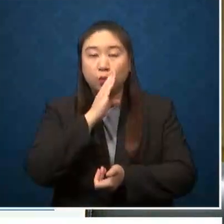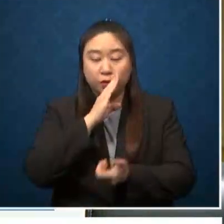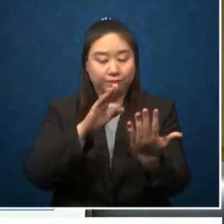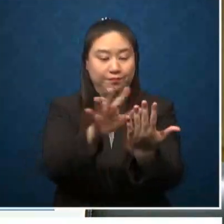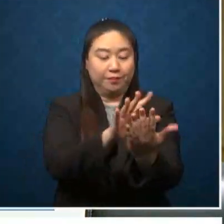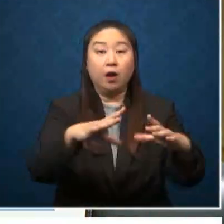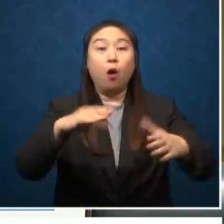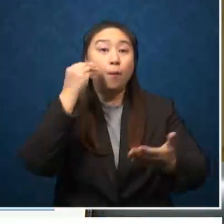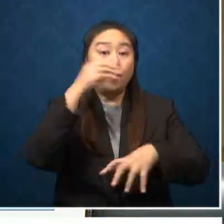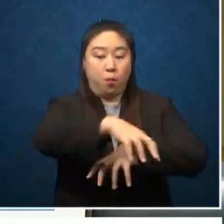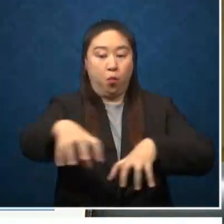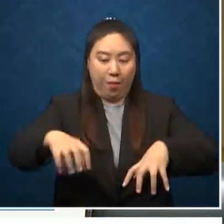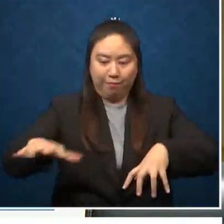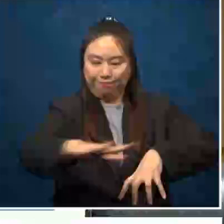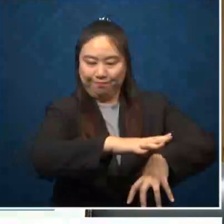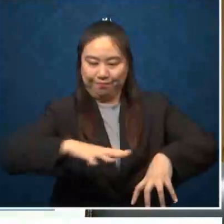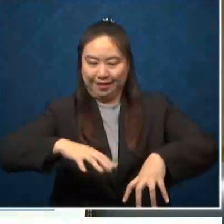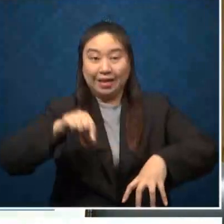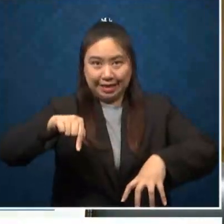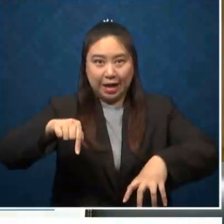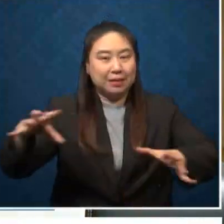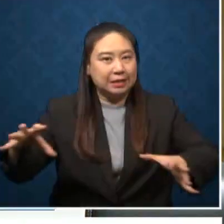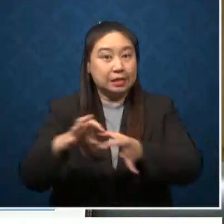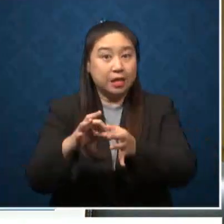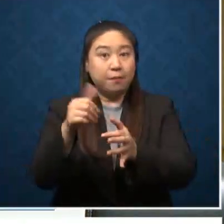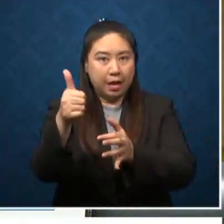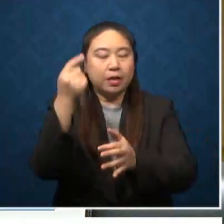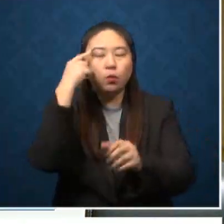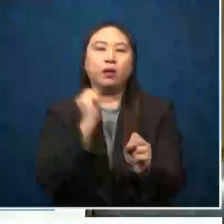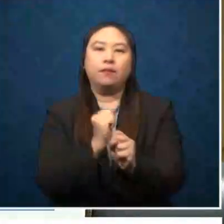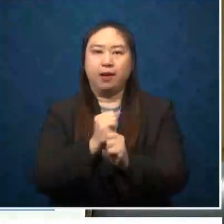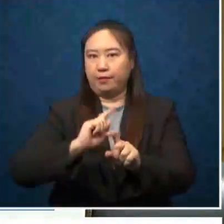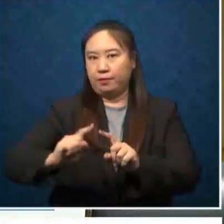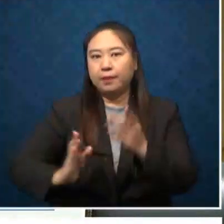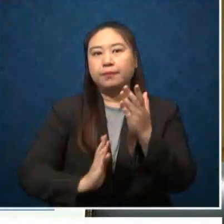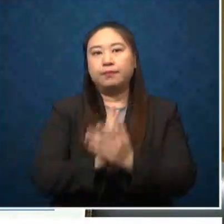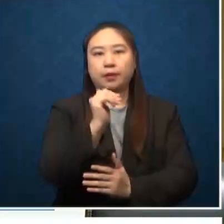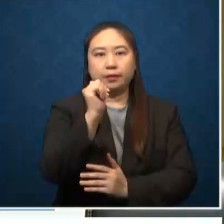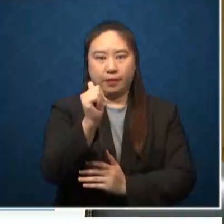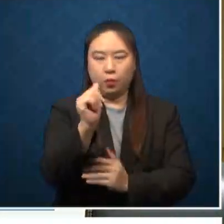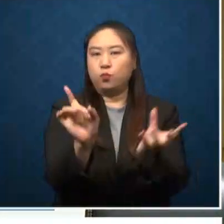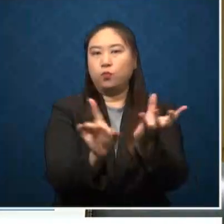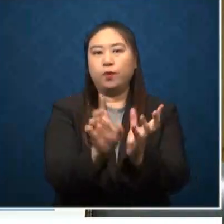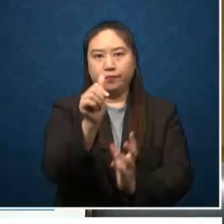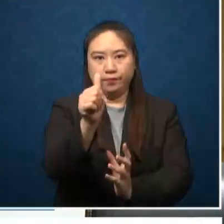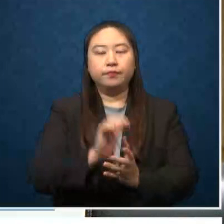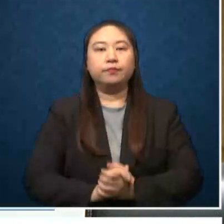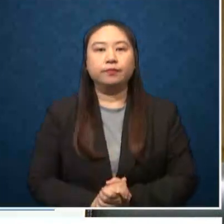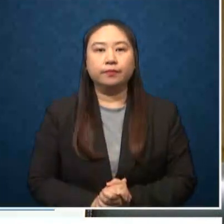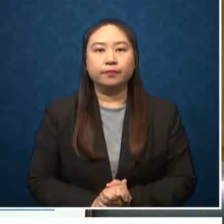ของหมู่บ้านได้ผมเชื่อว่าการทำงานจะประสบความสำเร็จและมีประสิทธิภาพมาก